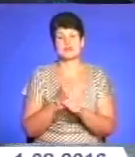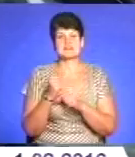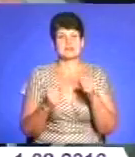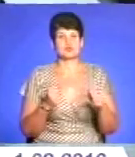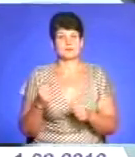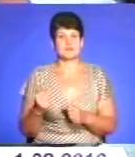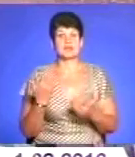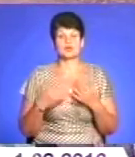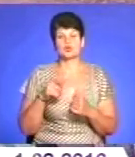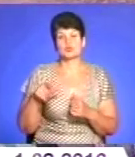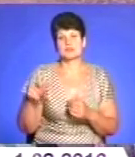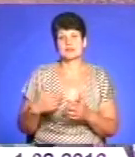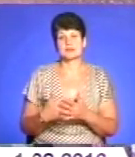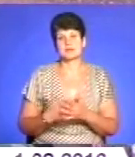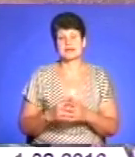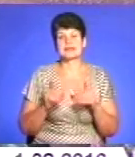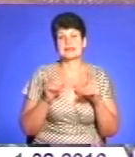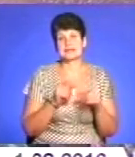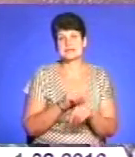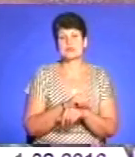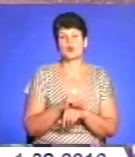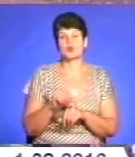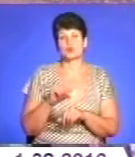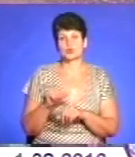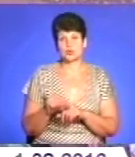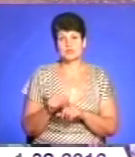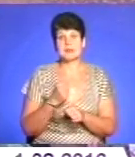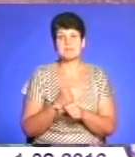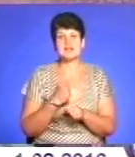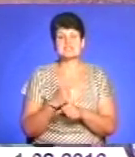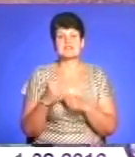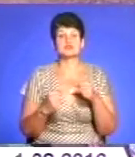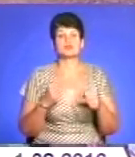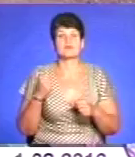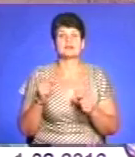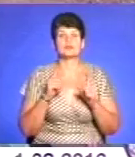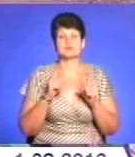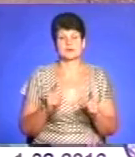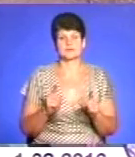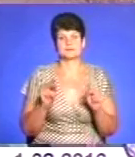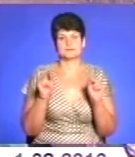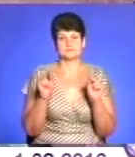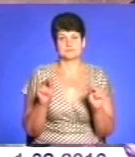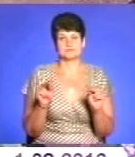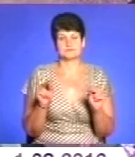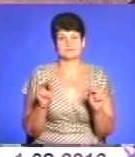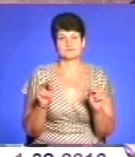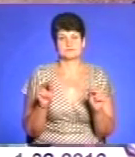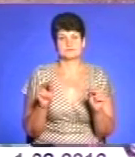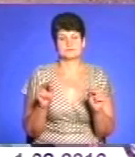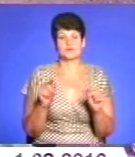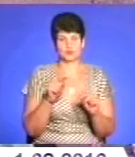Якщо людина, наприклад, їде за кордон на працевлаштування, то тільки легально. Тоді можна